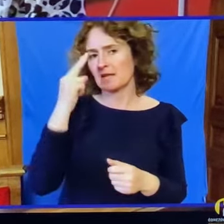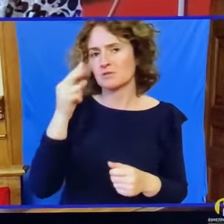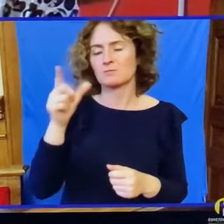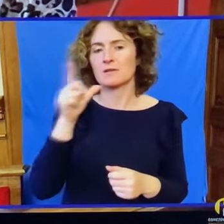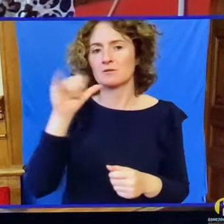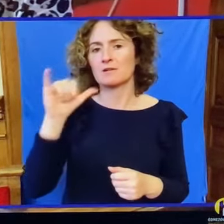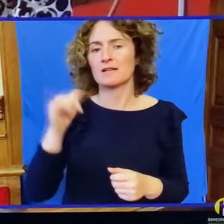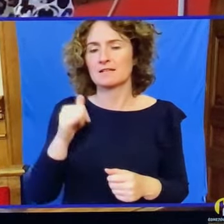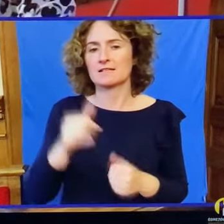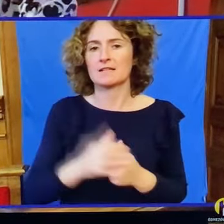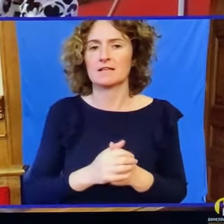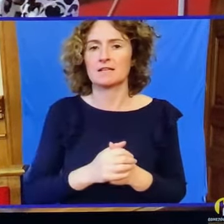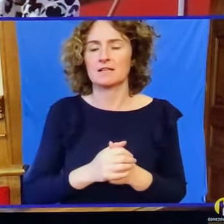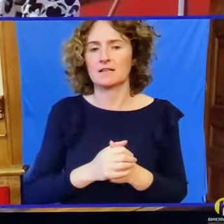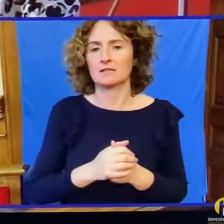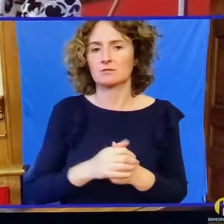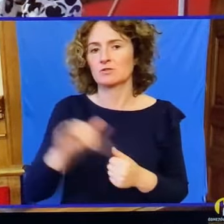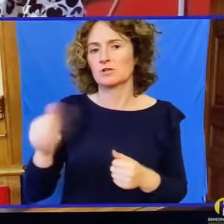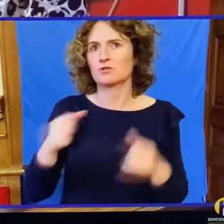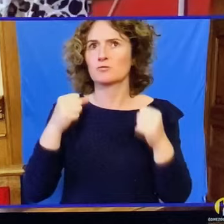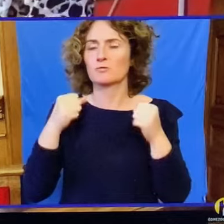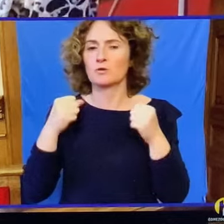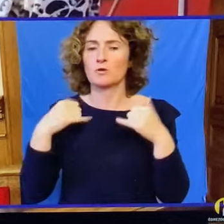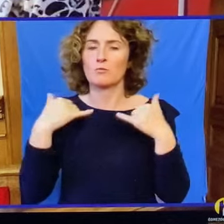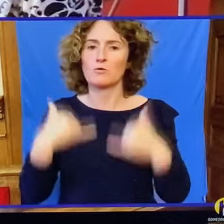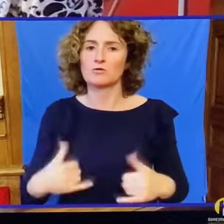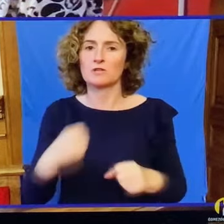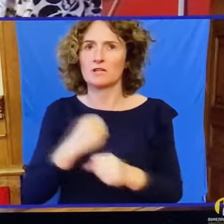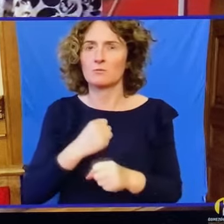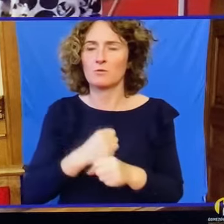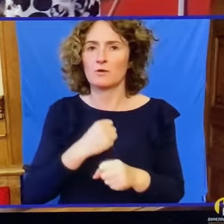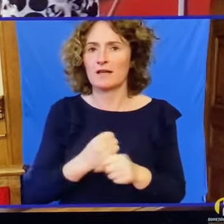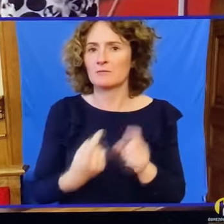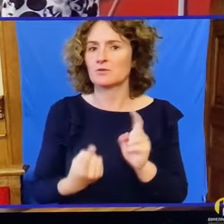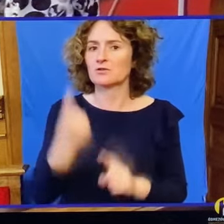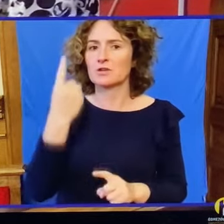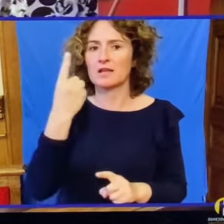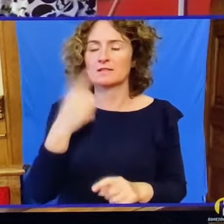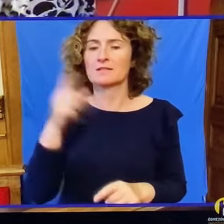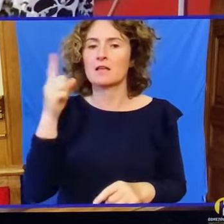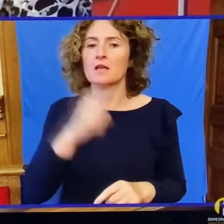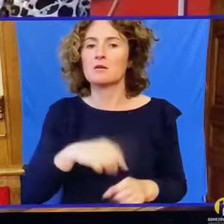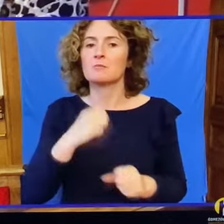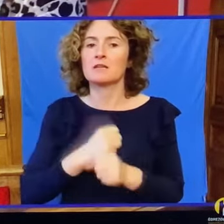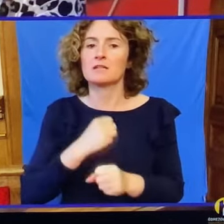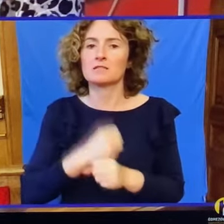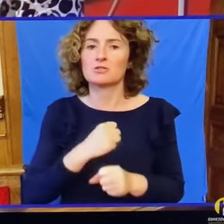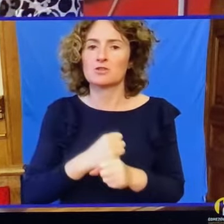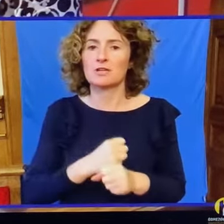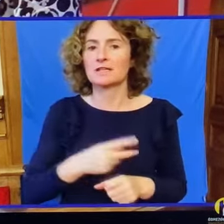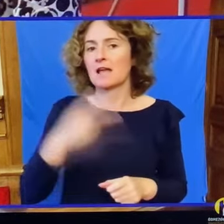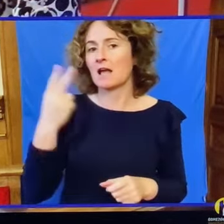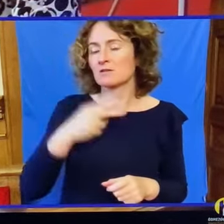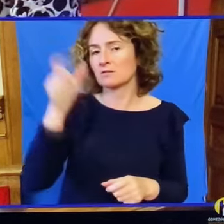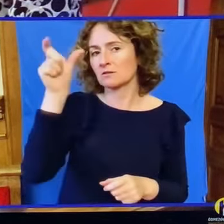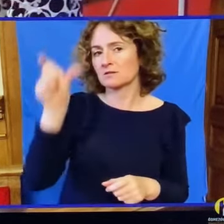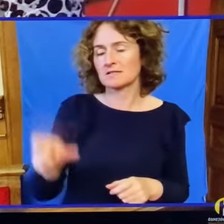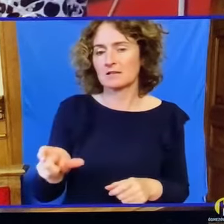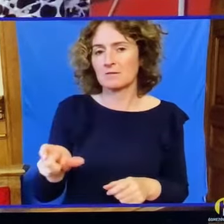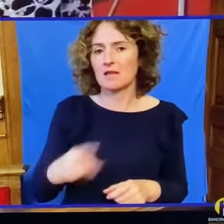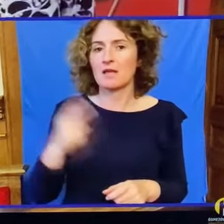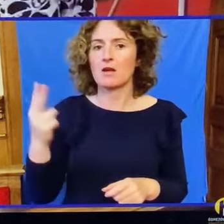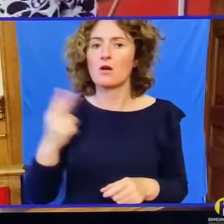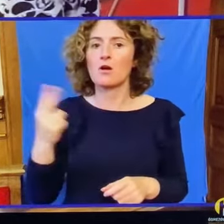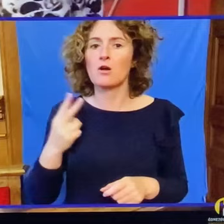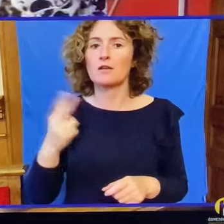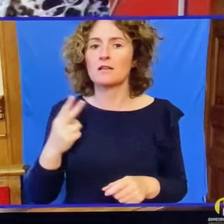mostani ténykedéséből is kiderül, mit tesz azokkal, akik nem rögtön hajtják végre a parancsait. Hát